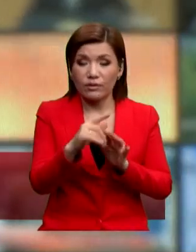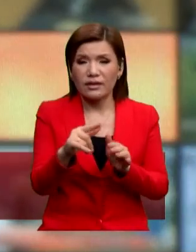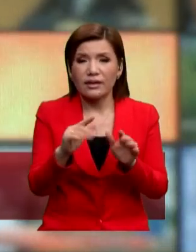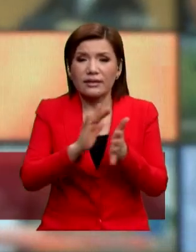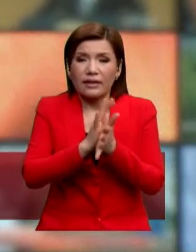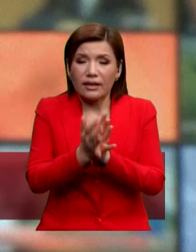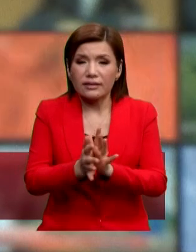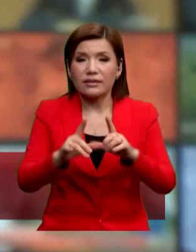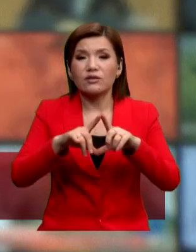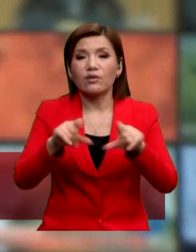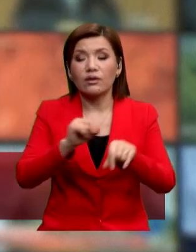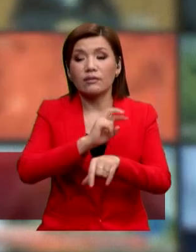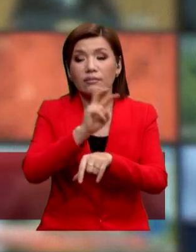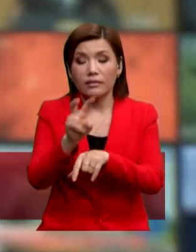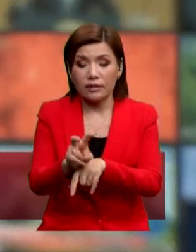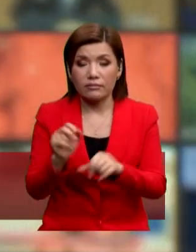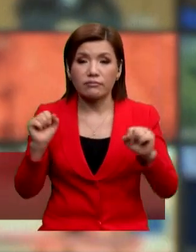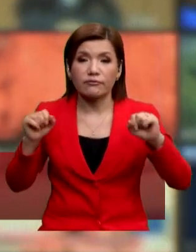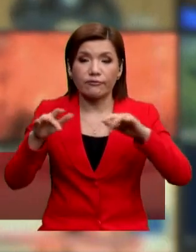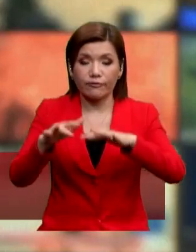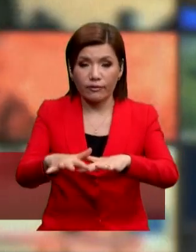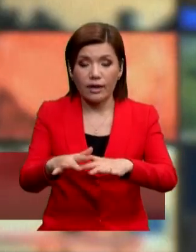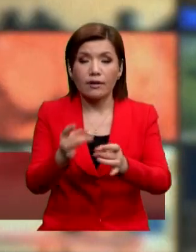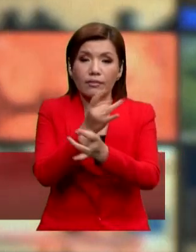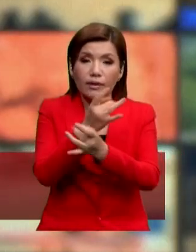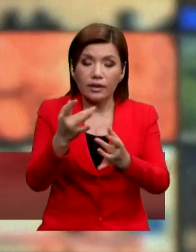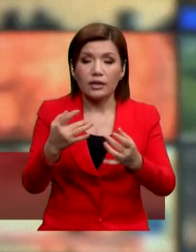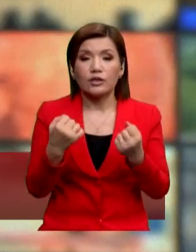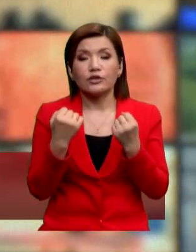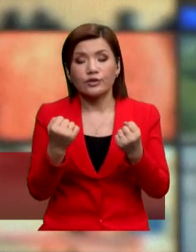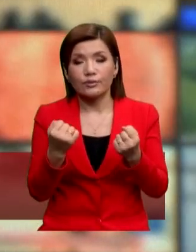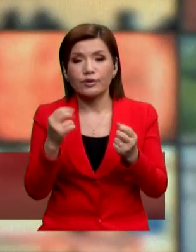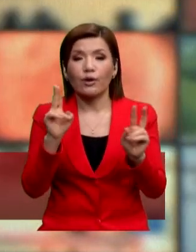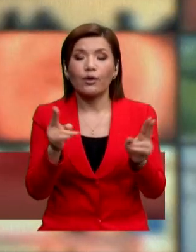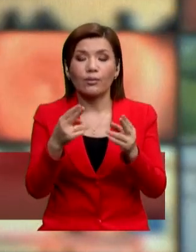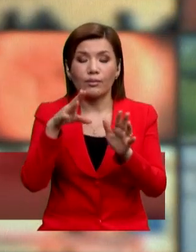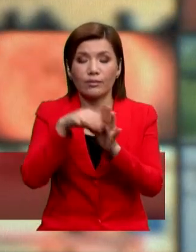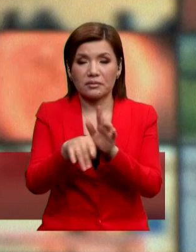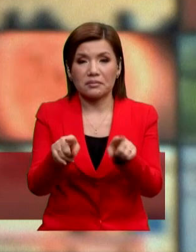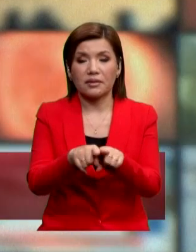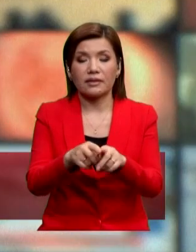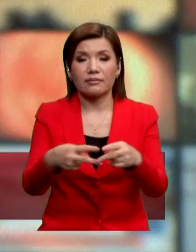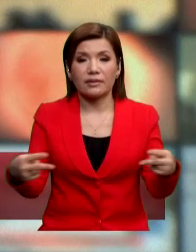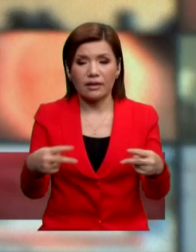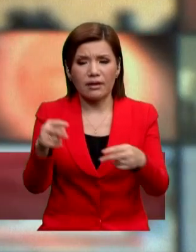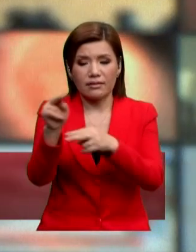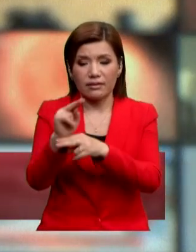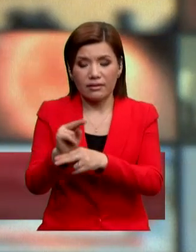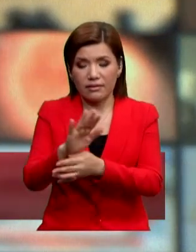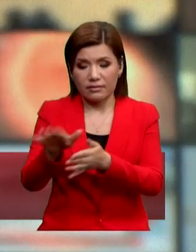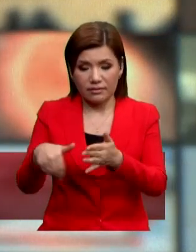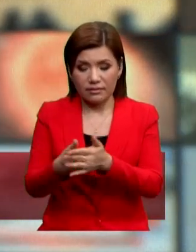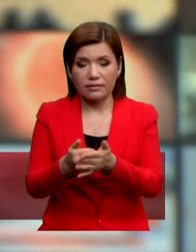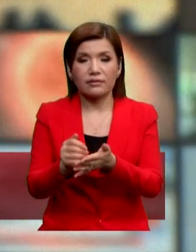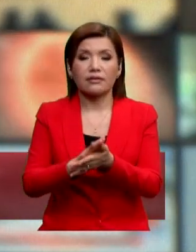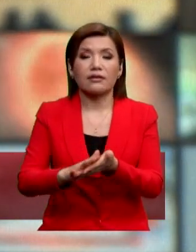барып амалдайды. Өткені білім ұясы әрі мәдениет, әрі спорт клубымен тең. Ал тұрпаты тозған мектептің өзі жөндеуі көрмегелі 20